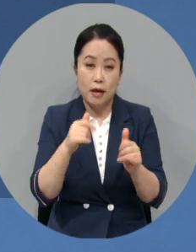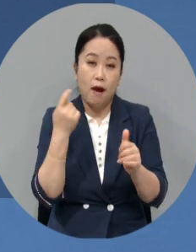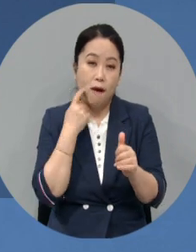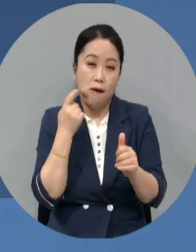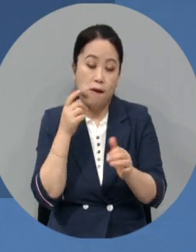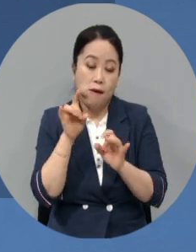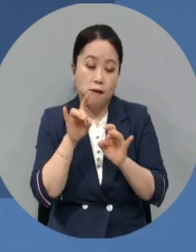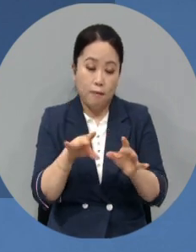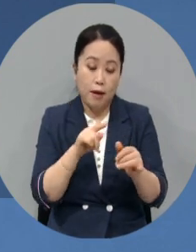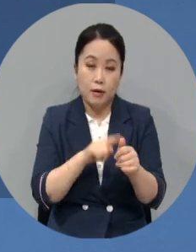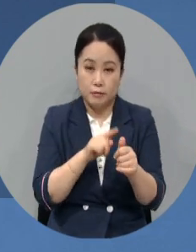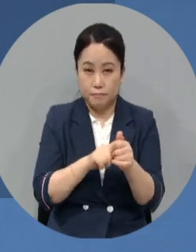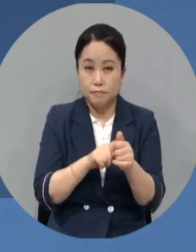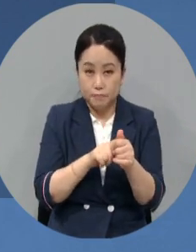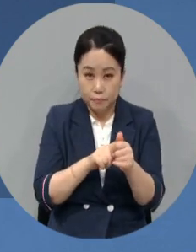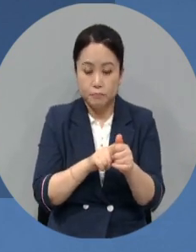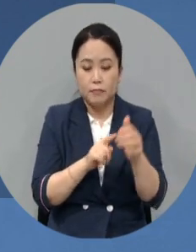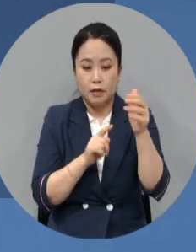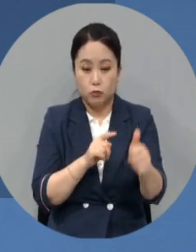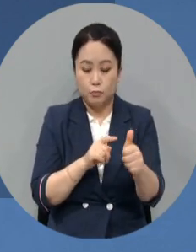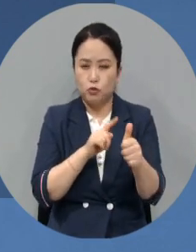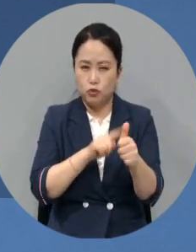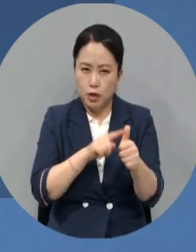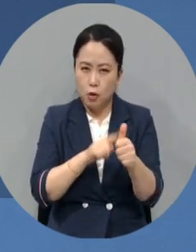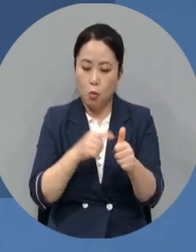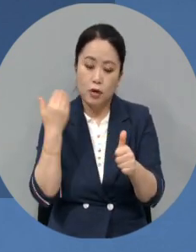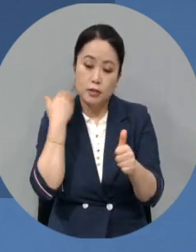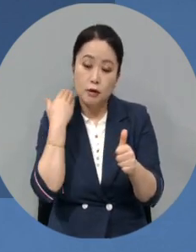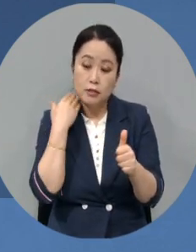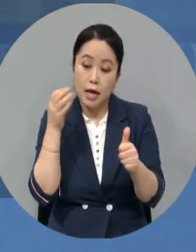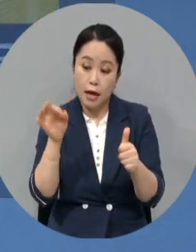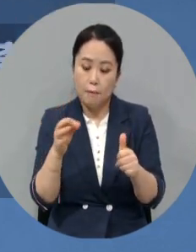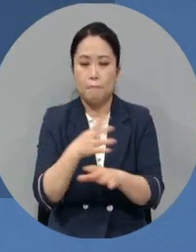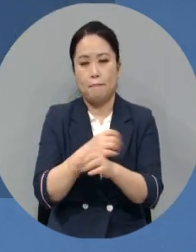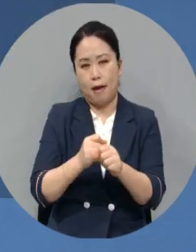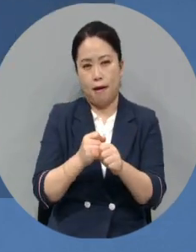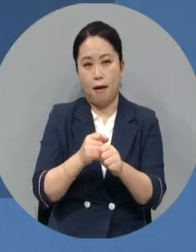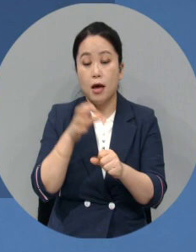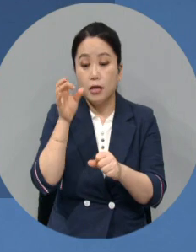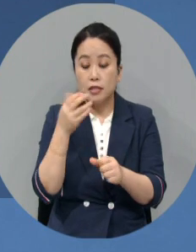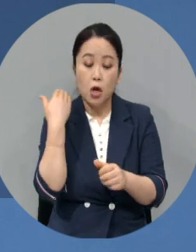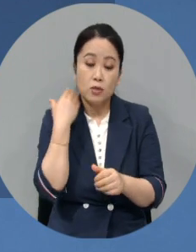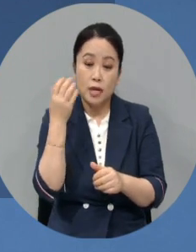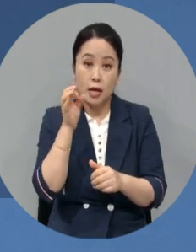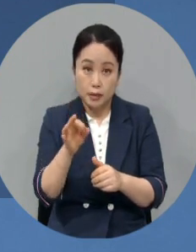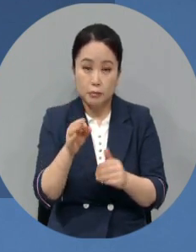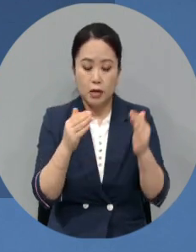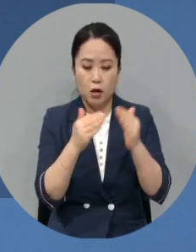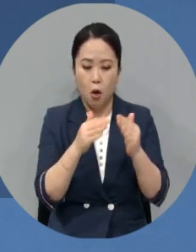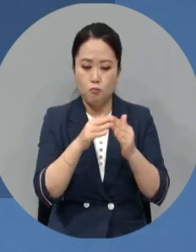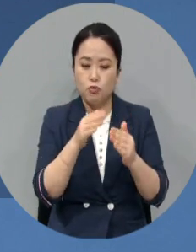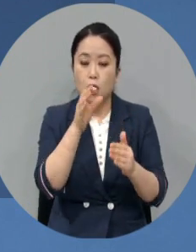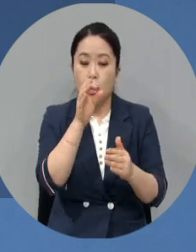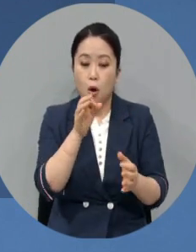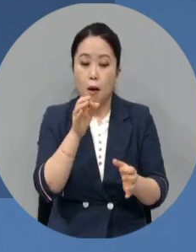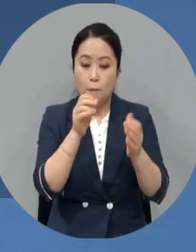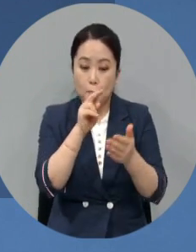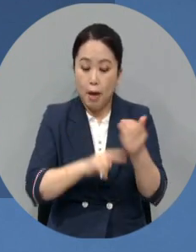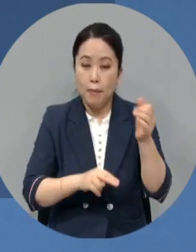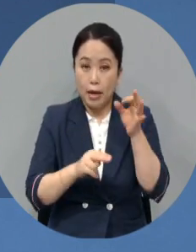동시에 임차인을 상대로는 전세 계약을 맺었습니다. 전세금은 건물 시세보다 더 높게